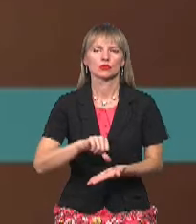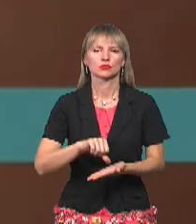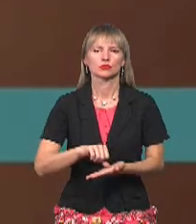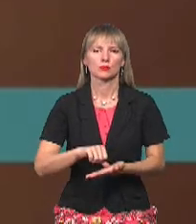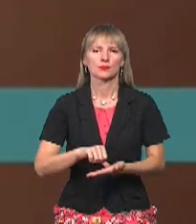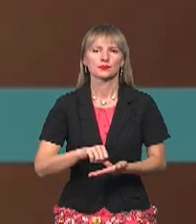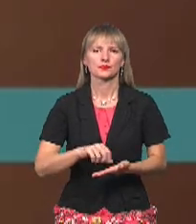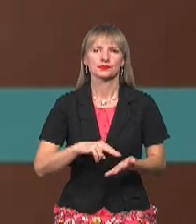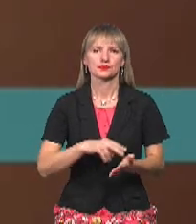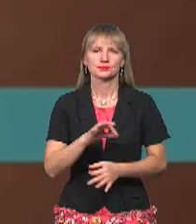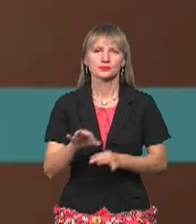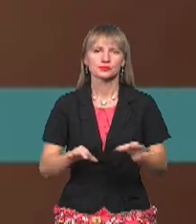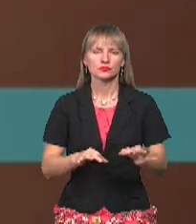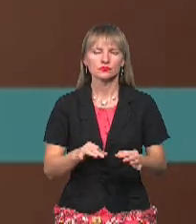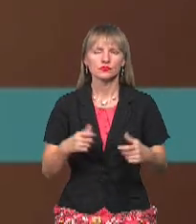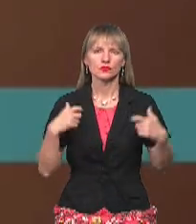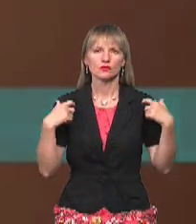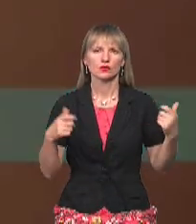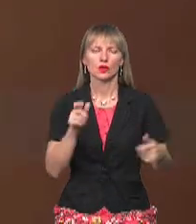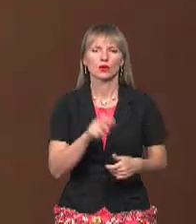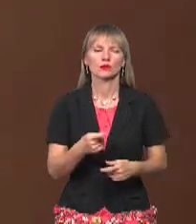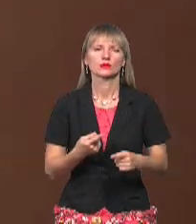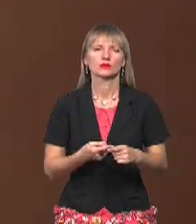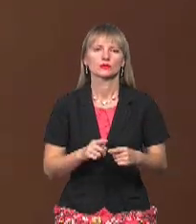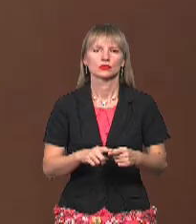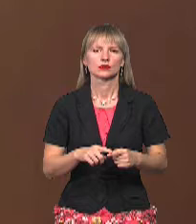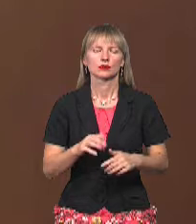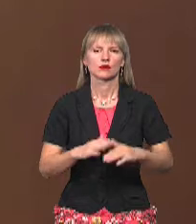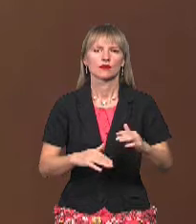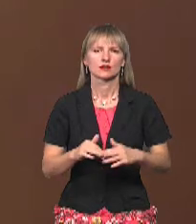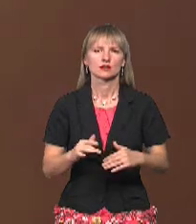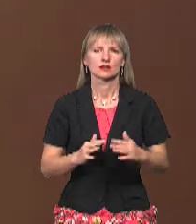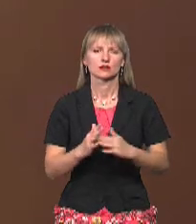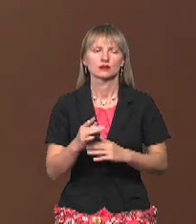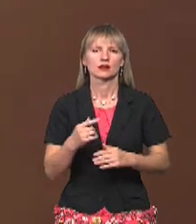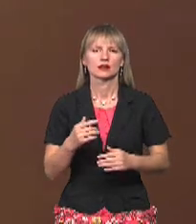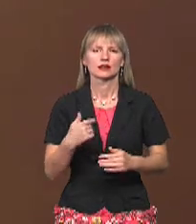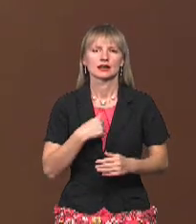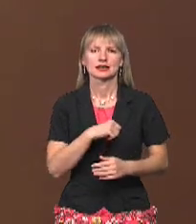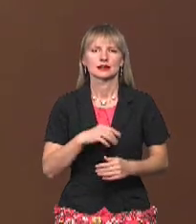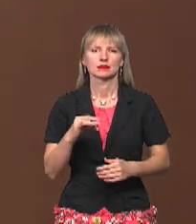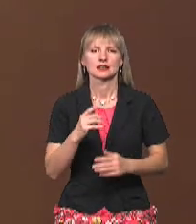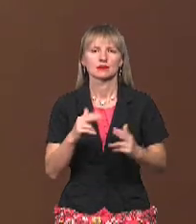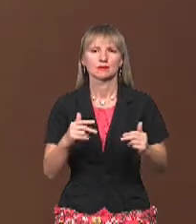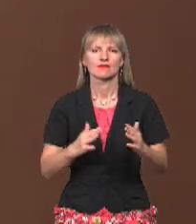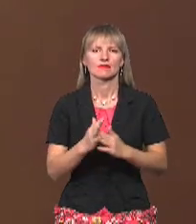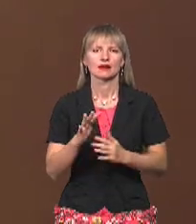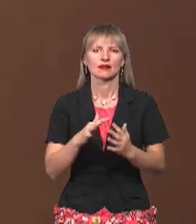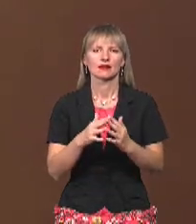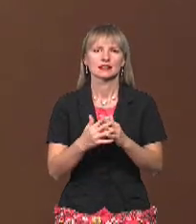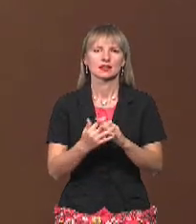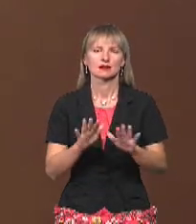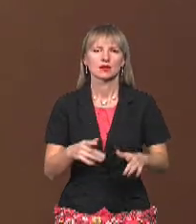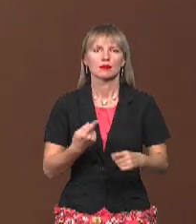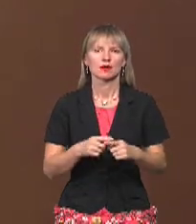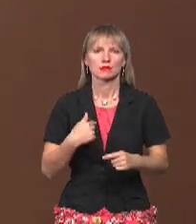Вирішив взяти участь у проєкті «Офіцери громад», тому що це крок у професійному зростанні. Я сам з Дніпра, але виріс у сільській місцевості, і тому мені